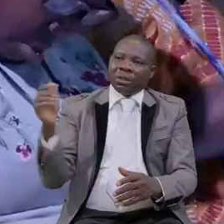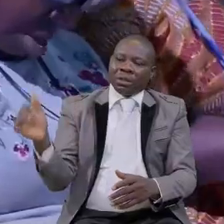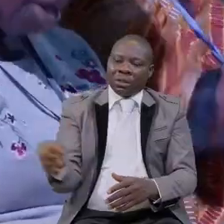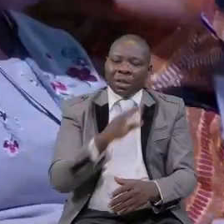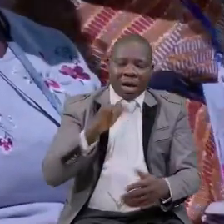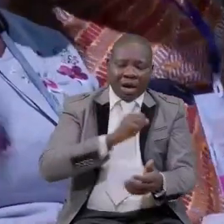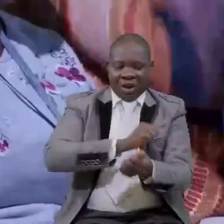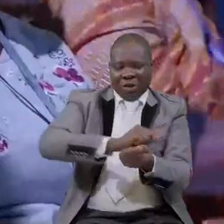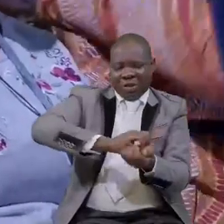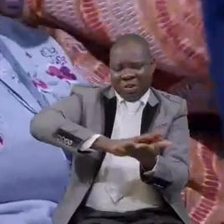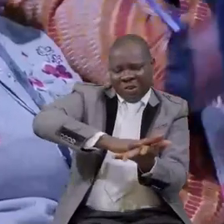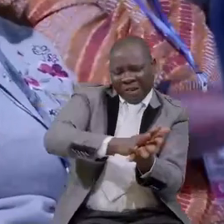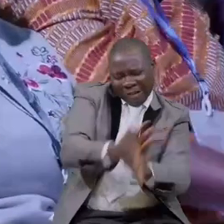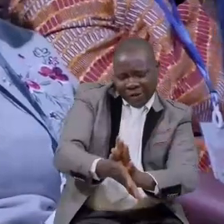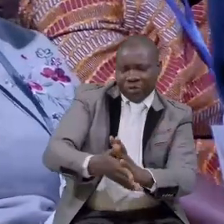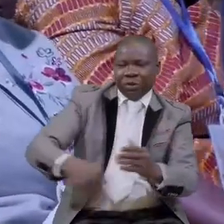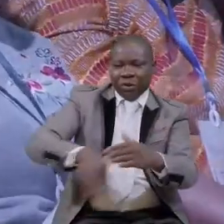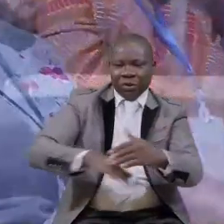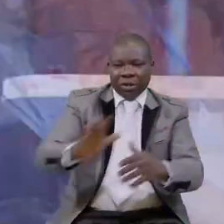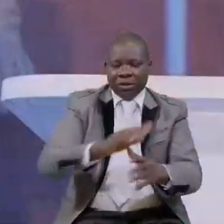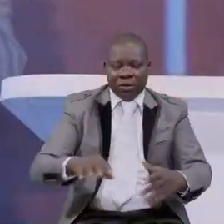Ils sont détruits sous tes pieds.